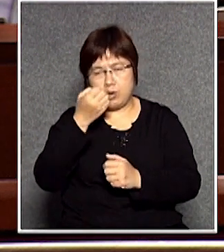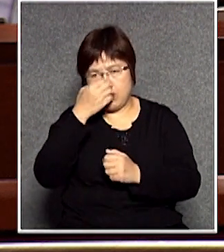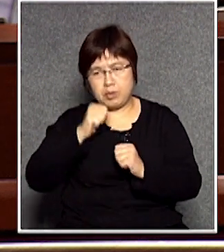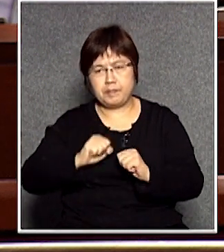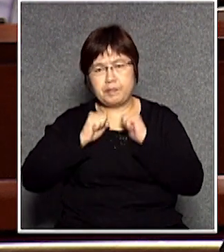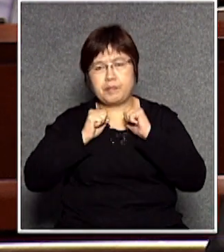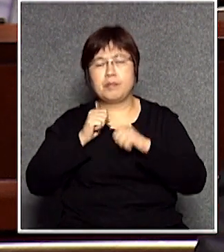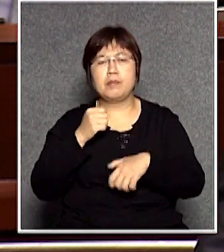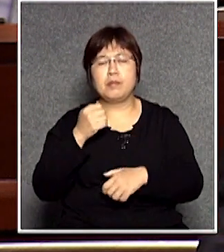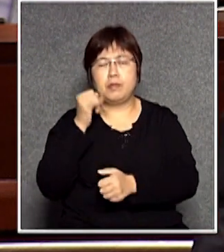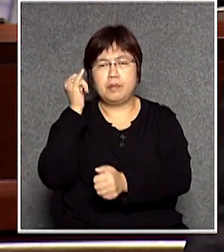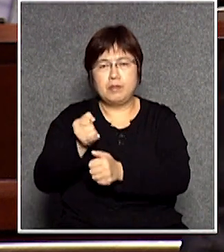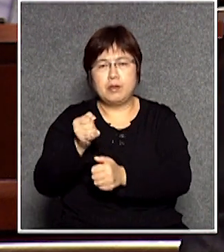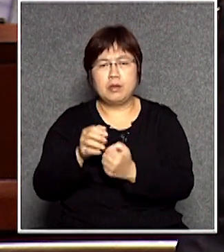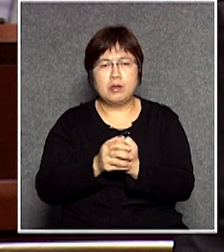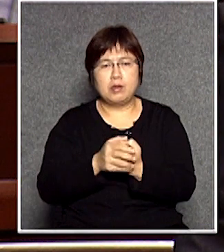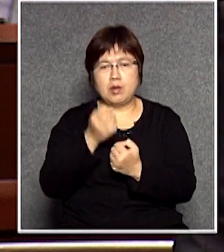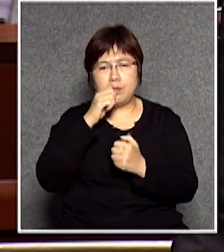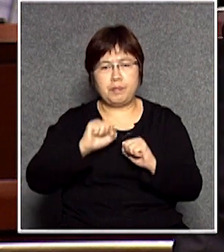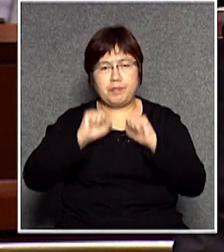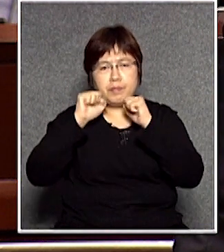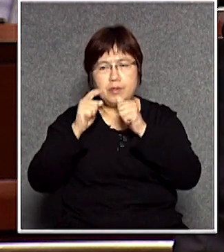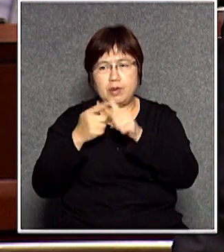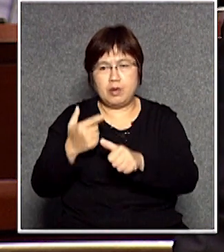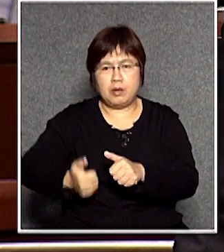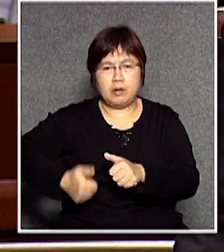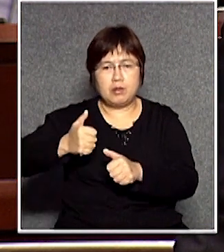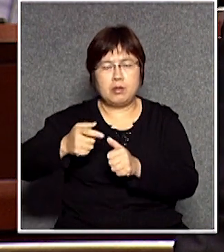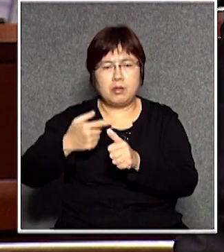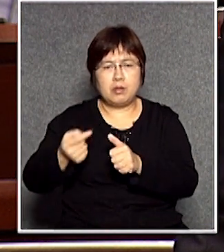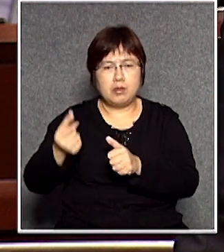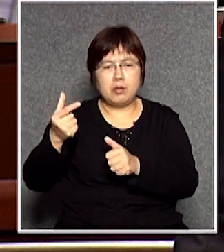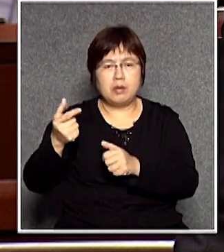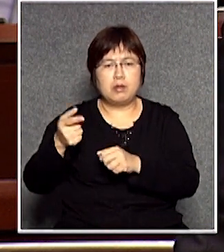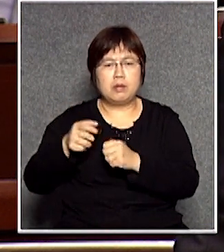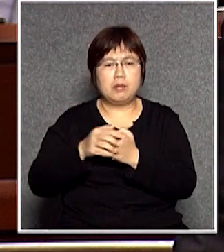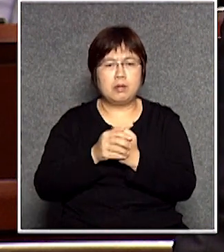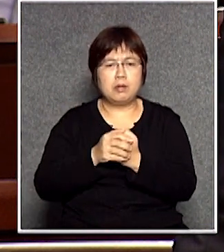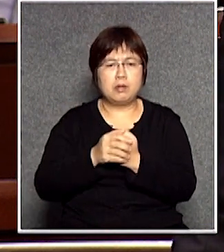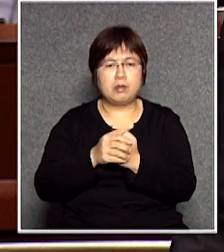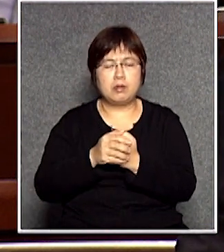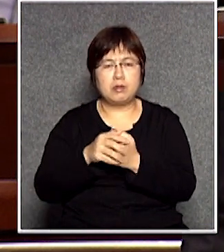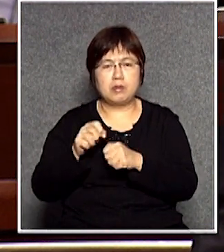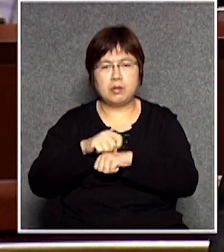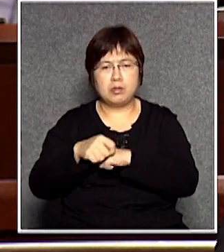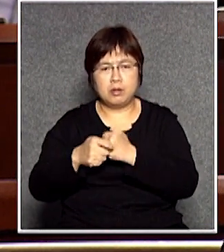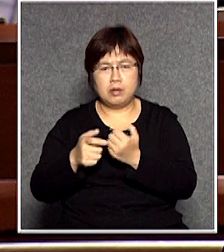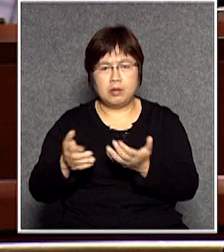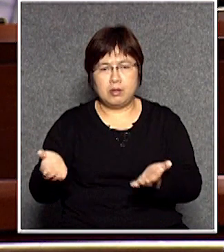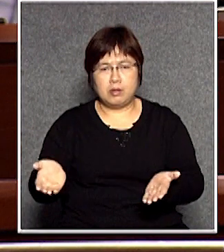不過呢，原來港獨呢的始祖呢，是我們這個國家是很推崇